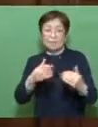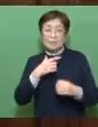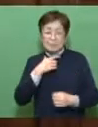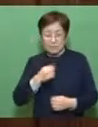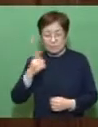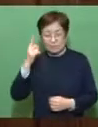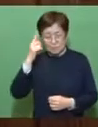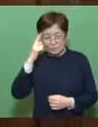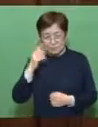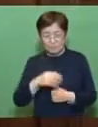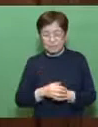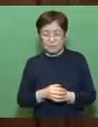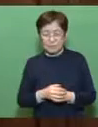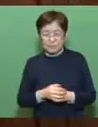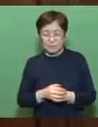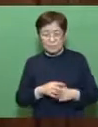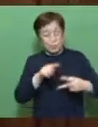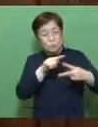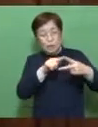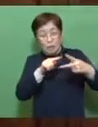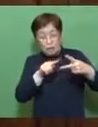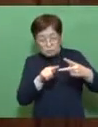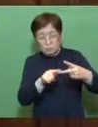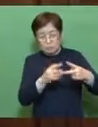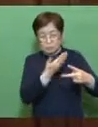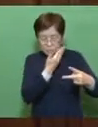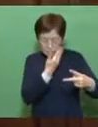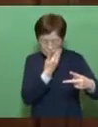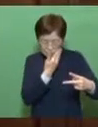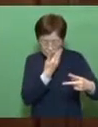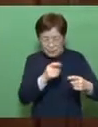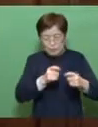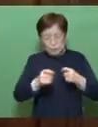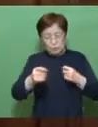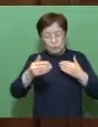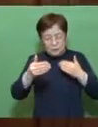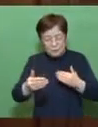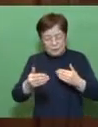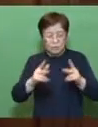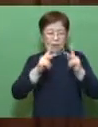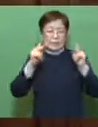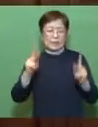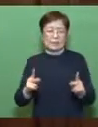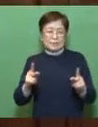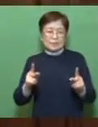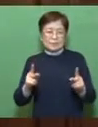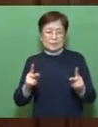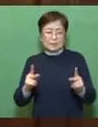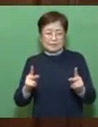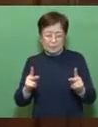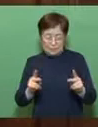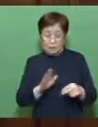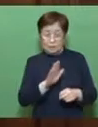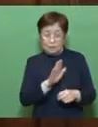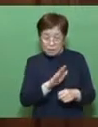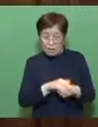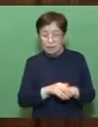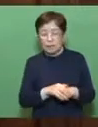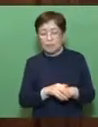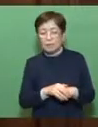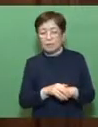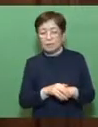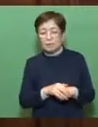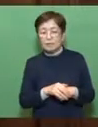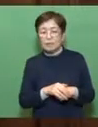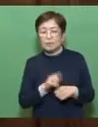えこの2つを中期長期的な課題としてそのおスタートの